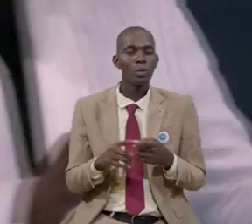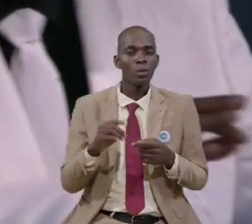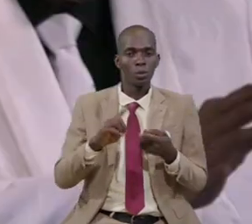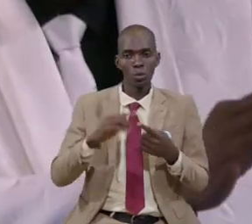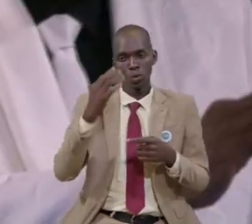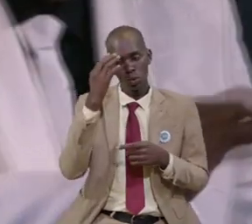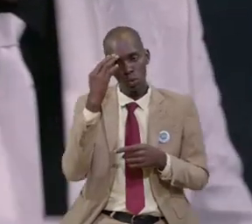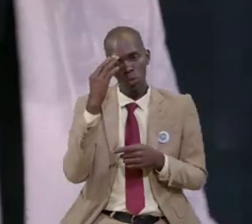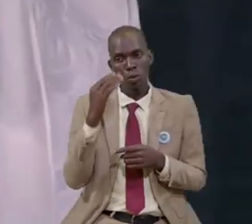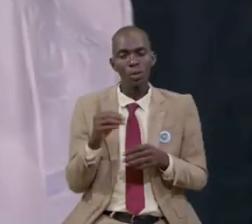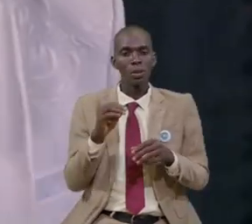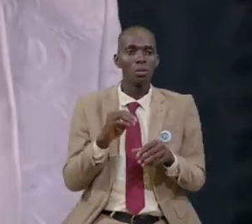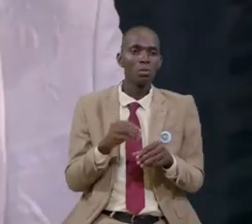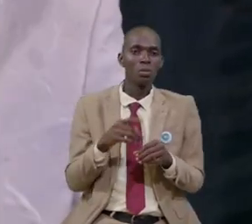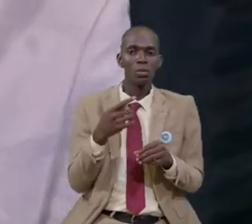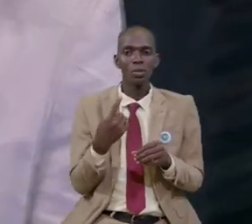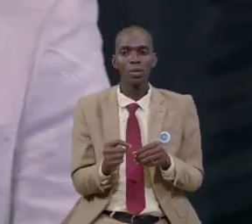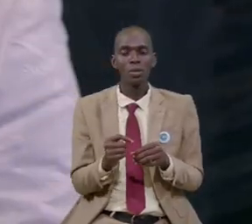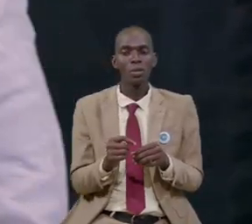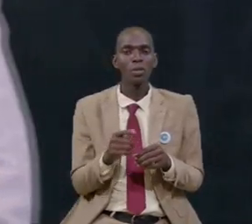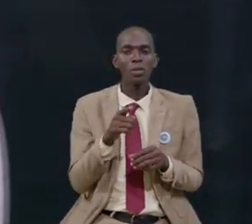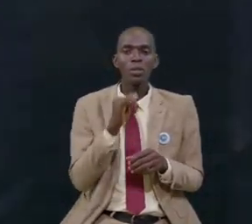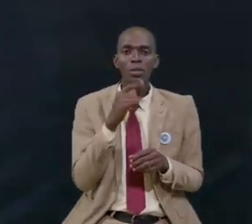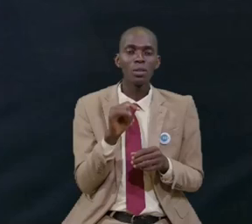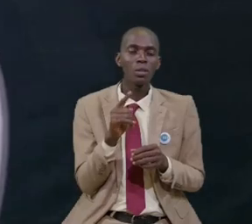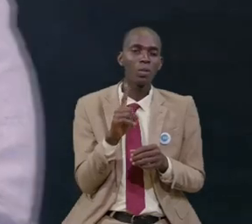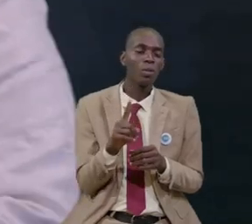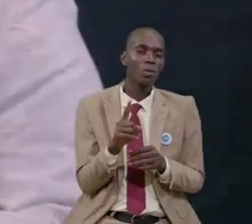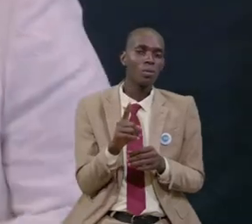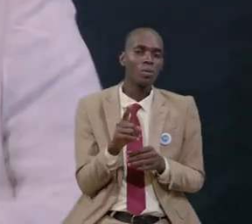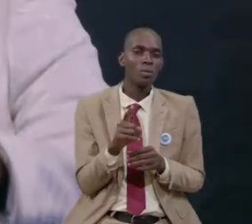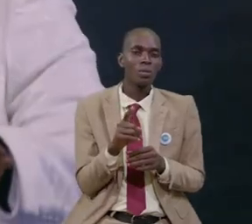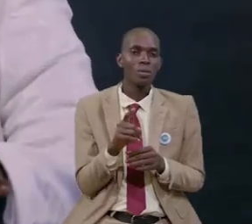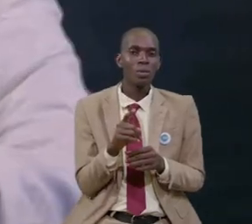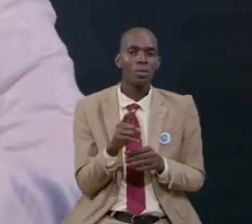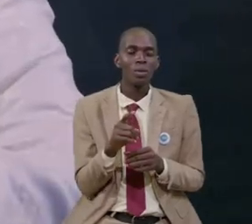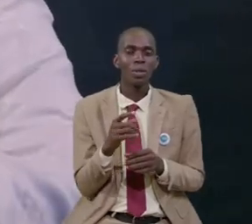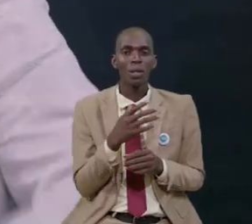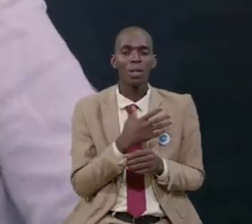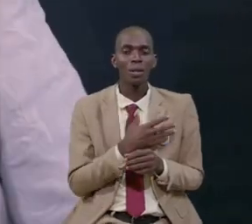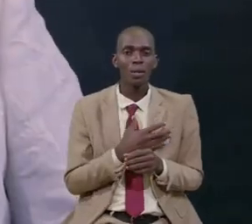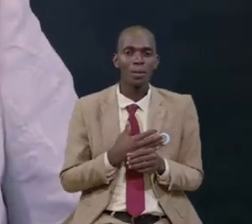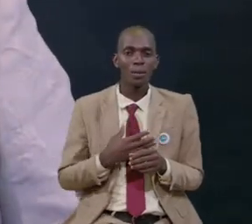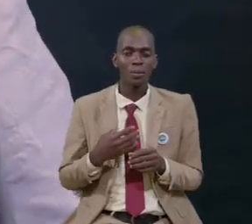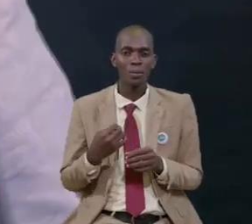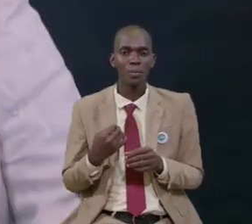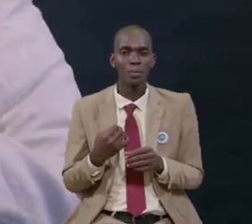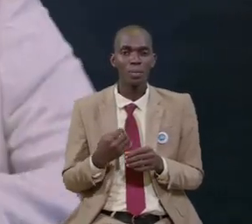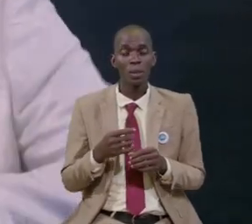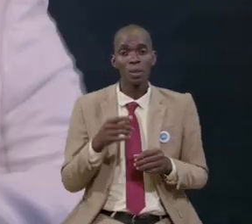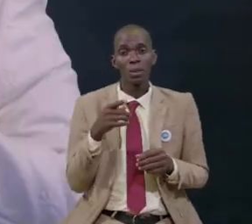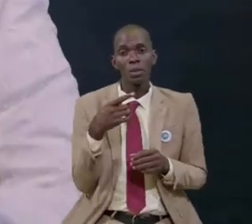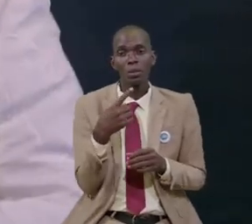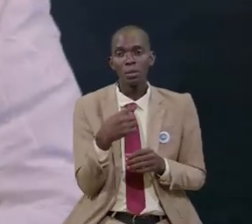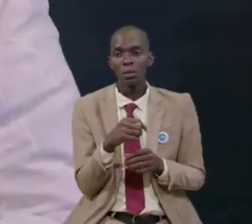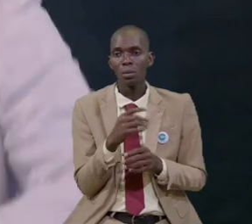C'est lui qui s'asseyait chaque fois là-bas à la porte appelée Belle. Oui, c'est la